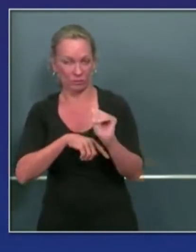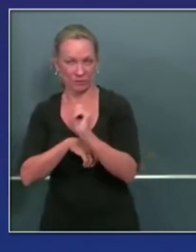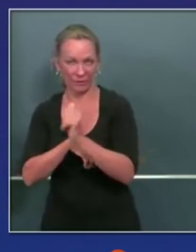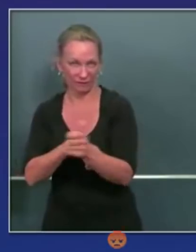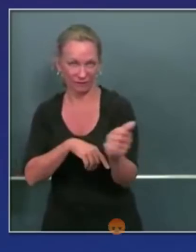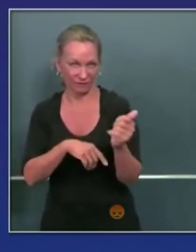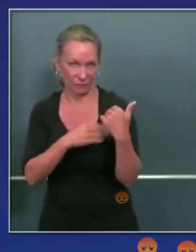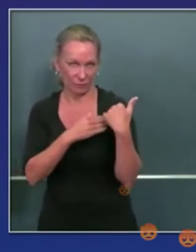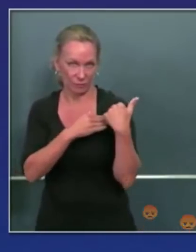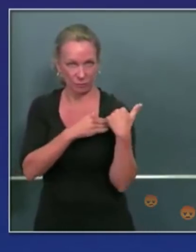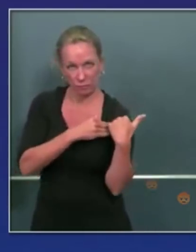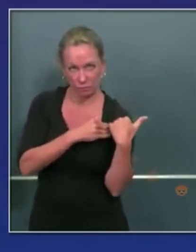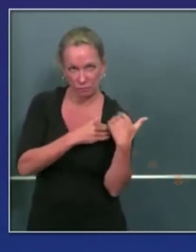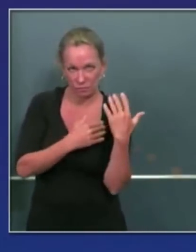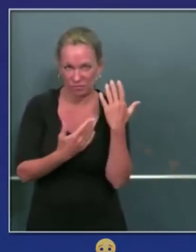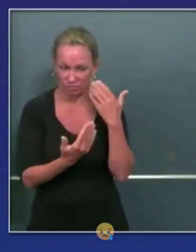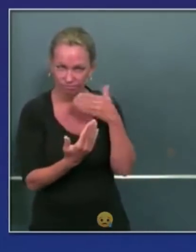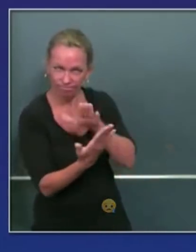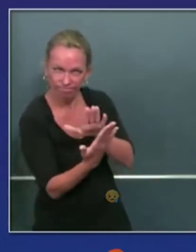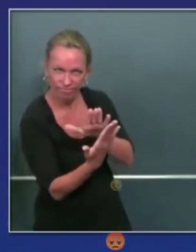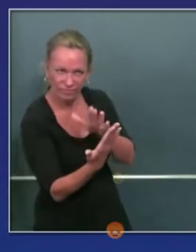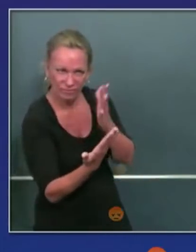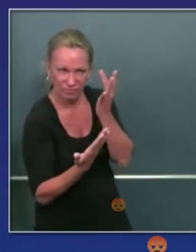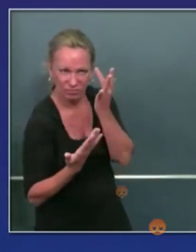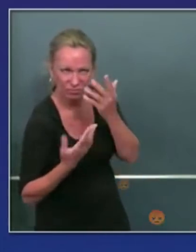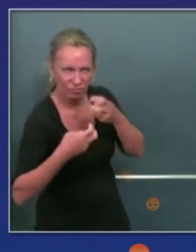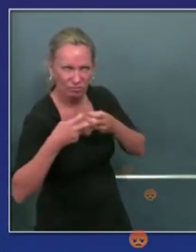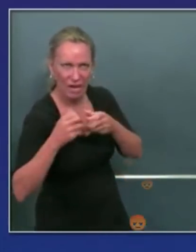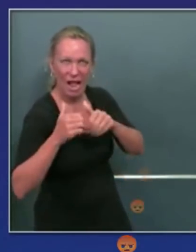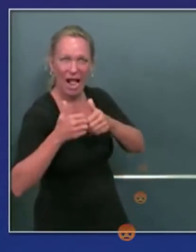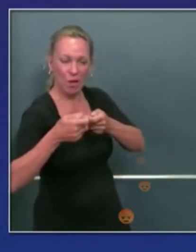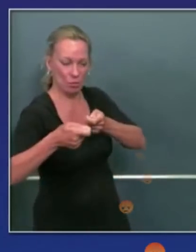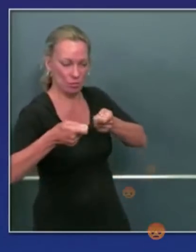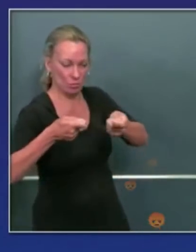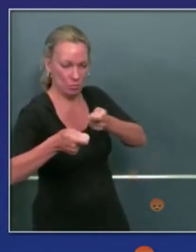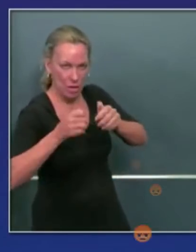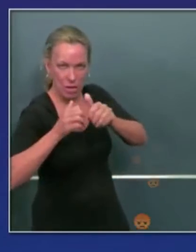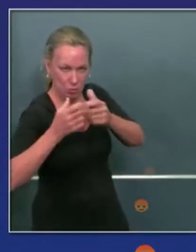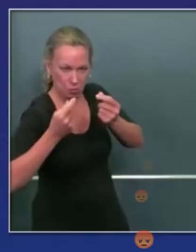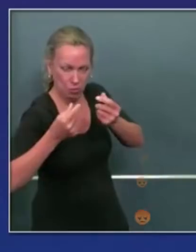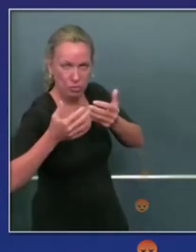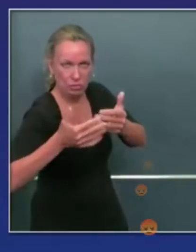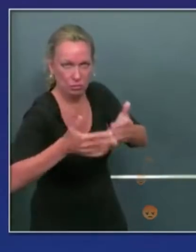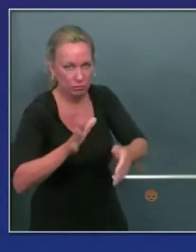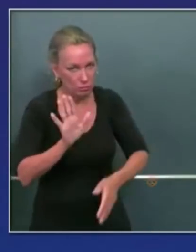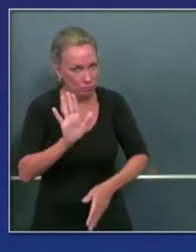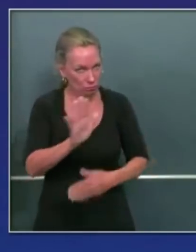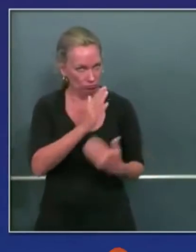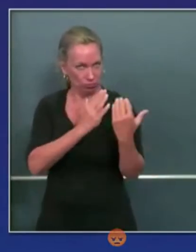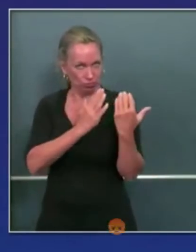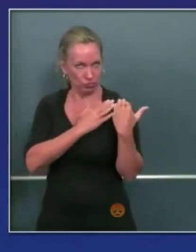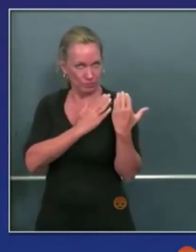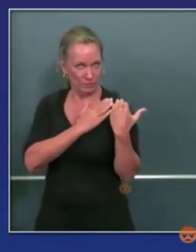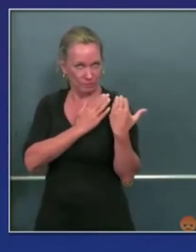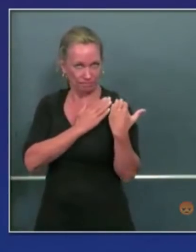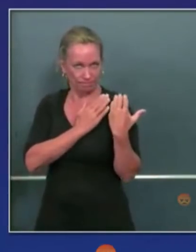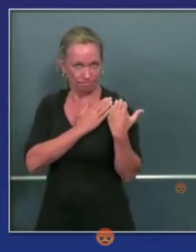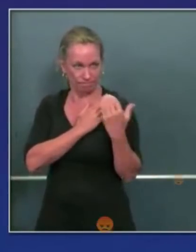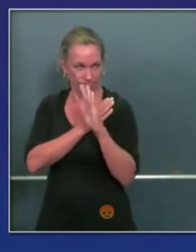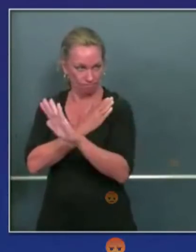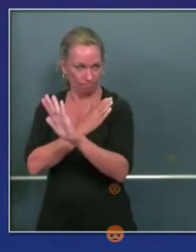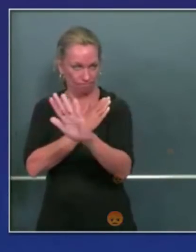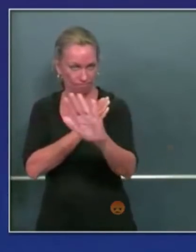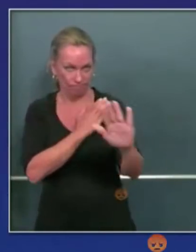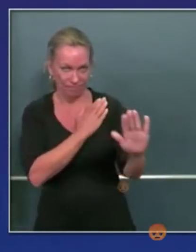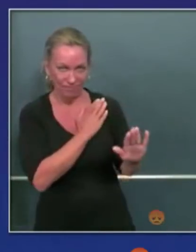I've sẽ kéo said on xuống, còn nếu multiple mà occasions, we monitor daily, chỗ nào county mà by được county, the tiếp thì mà conditions kéo on lên. this Đó dashboard. là And một we're cái making sự that mà uyển dashboard chuyển trong public.